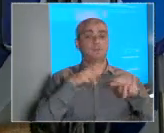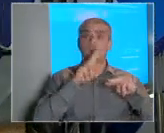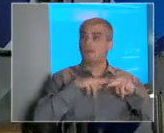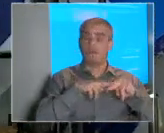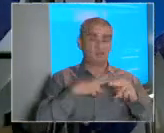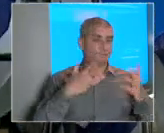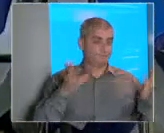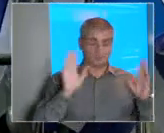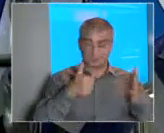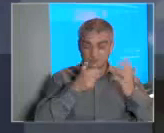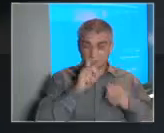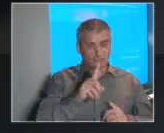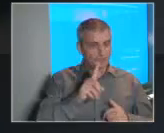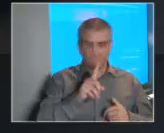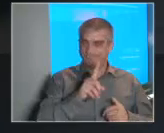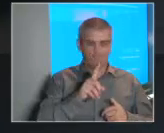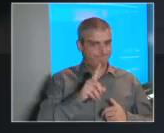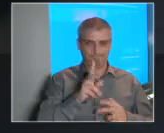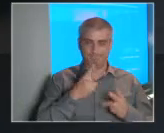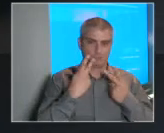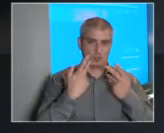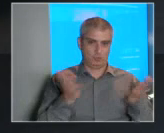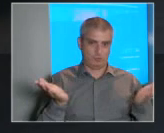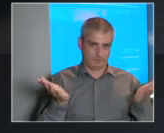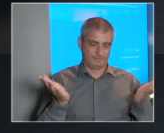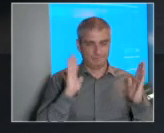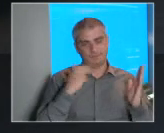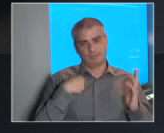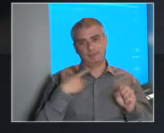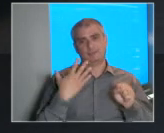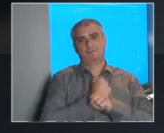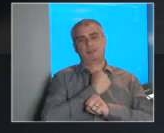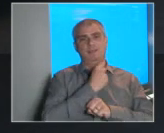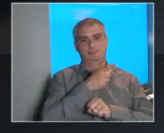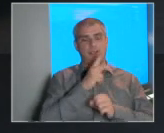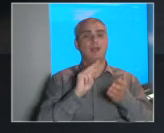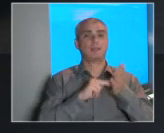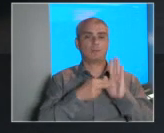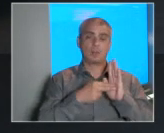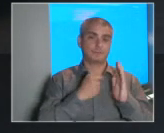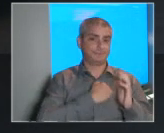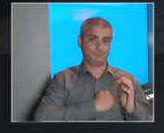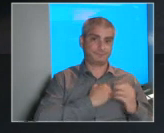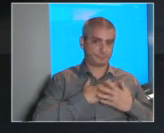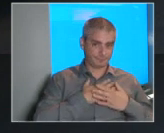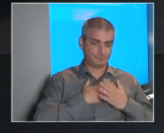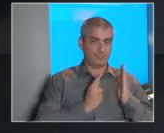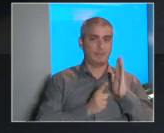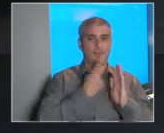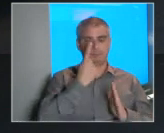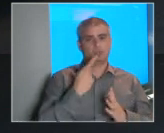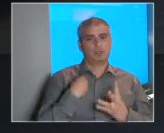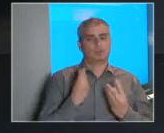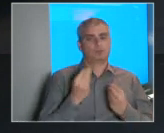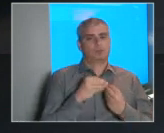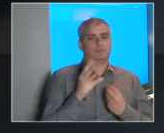אחרת גם ה-61 לא יחזיקו לו מים. ככה אני מנתח את המערכת הפוליטית, ולצערי, פעם ראשונה אני גם מוסיף